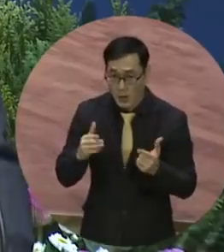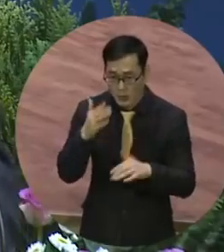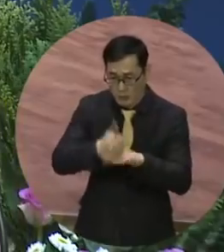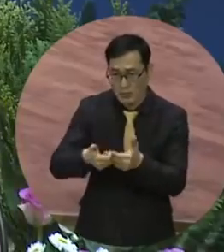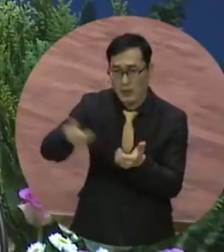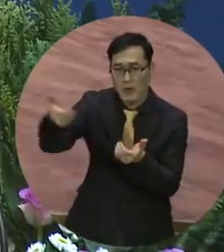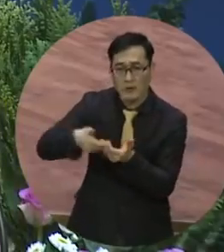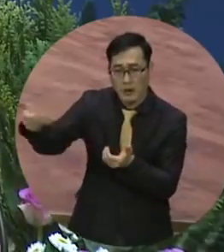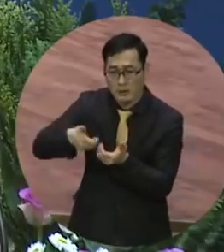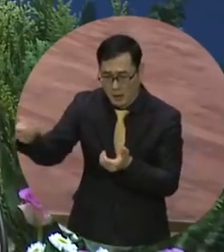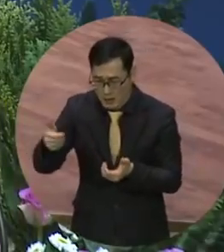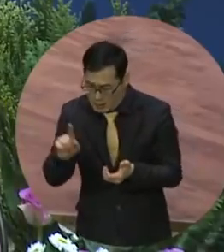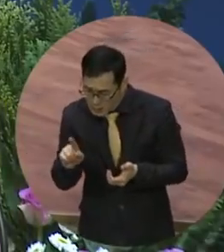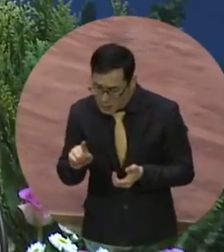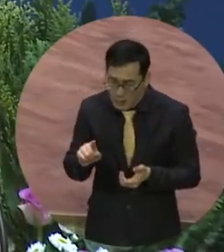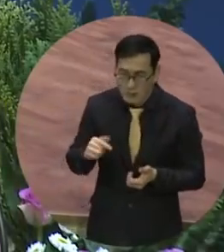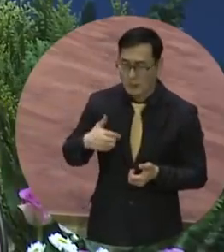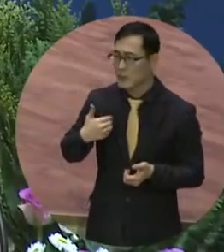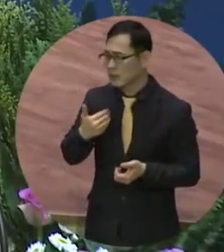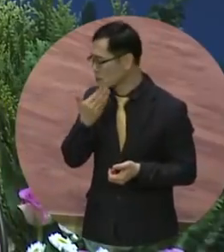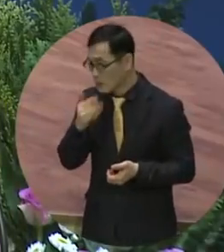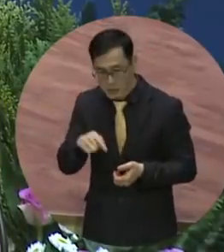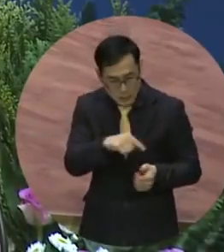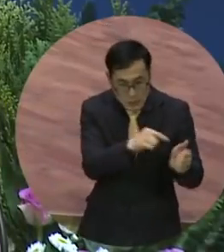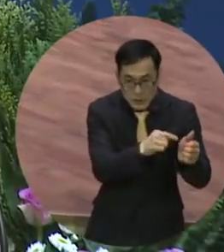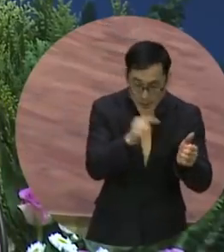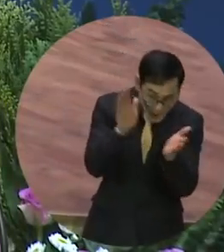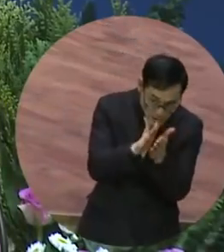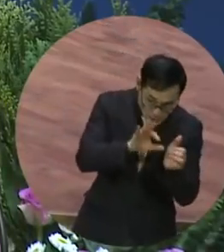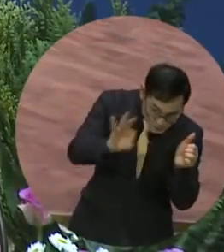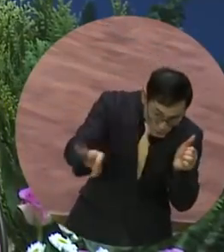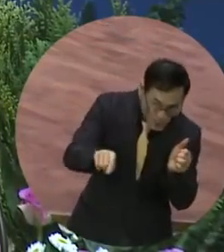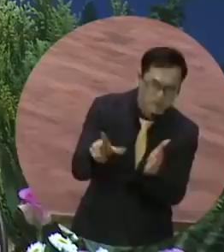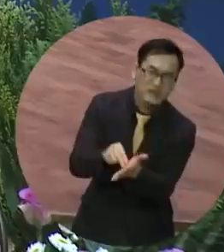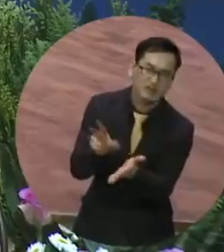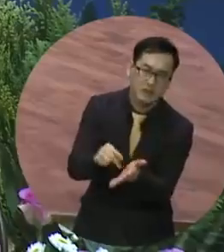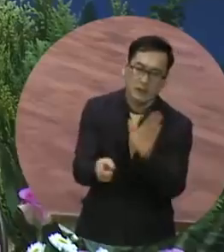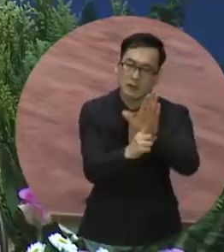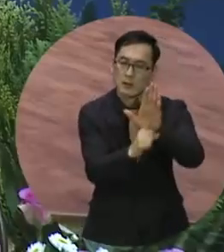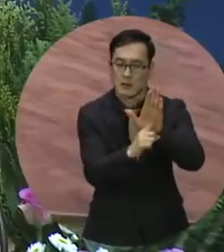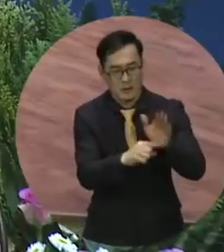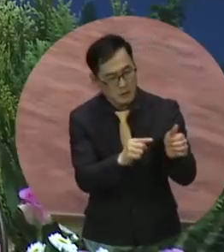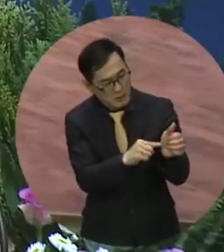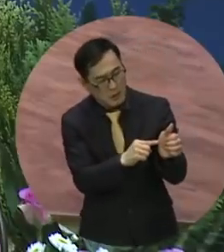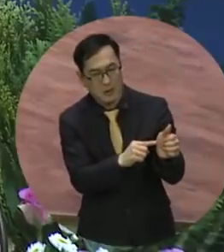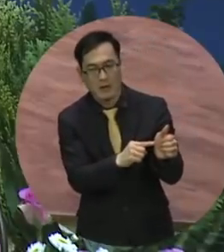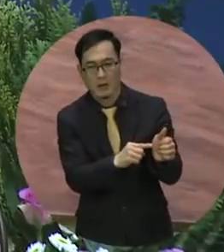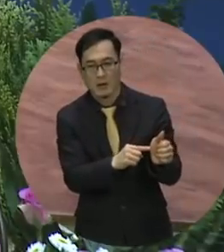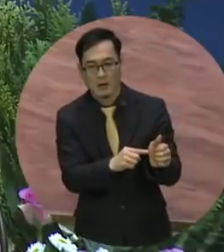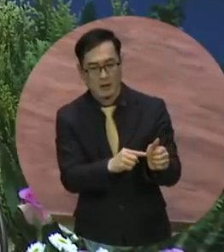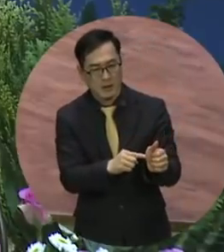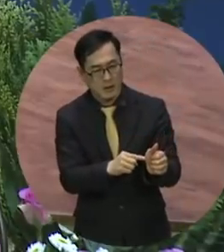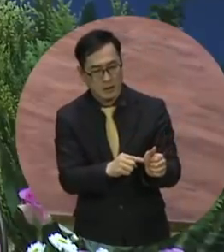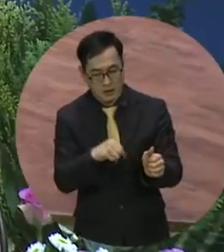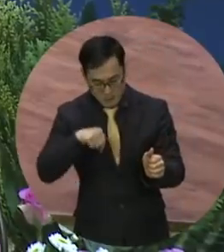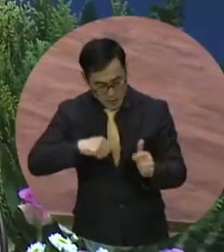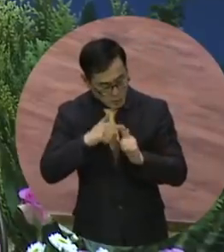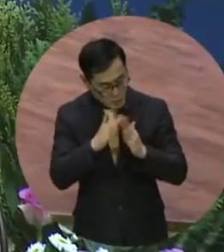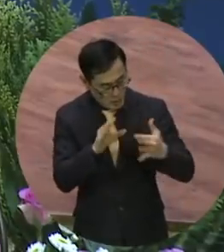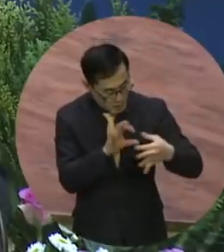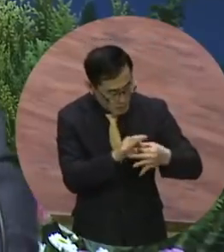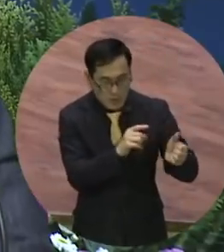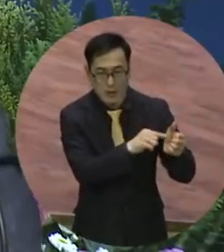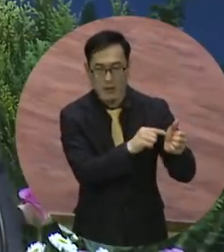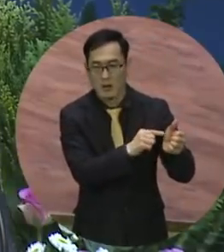여러분들이 꼭 기억하시고 하나님의 떡과 정말 계획이 담긴 4천 말씀 운동과 237 나라